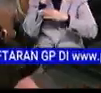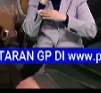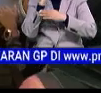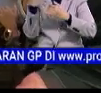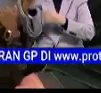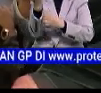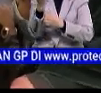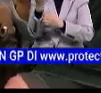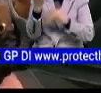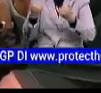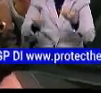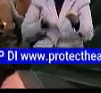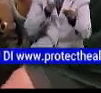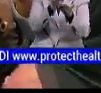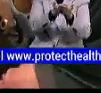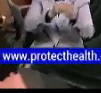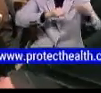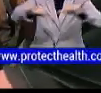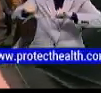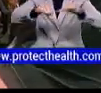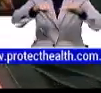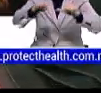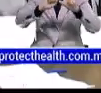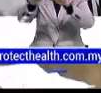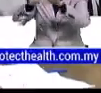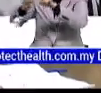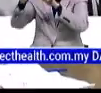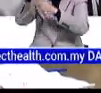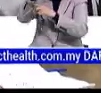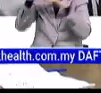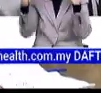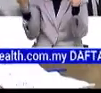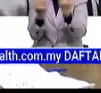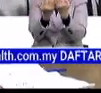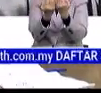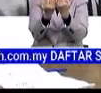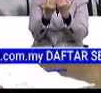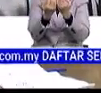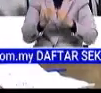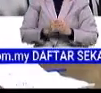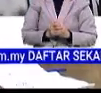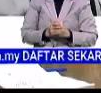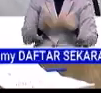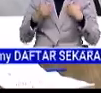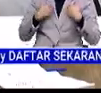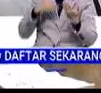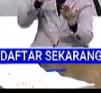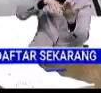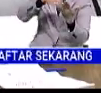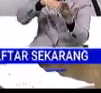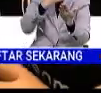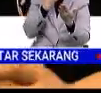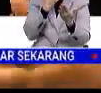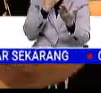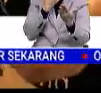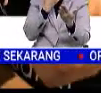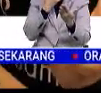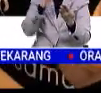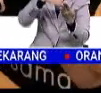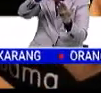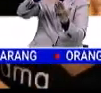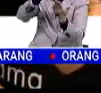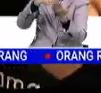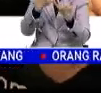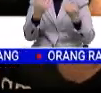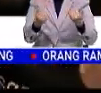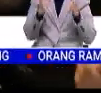tersebut menawarkan pelbagai aktiviti menarik untuk seisi keluarga. Antaranya sesi mewarna Little Picasso dan